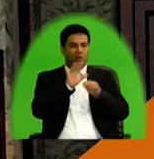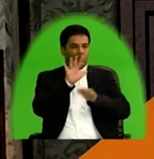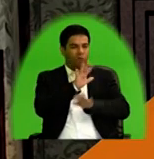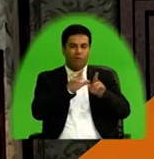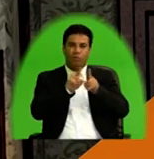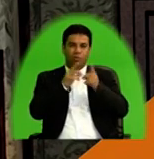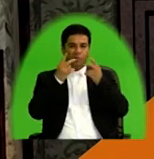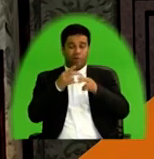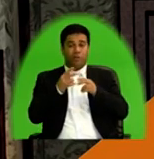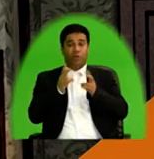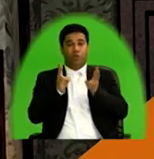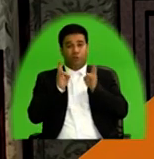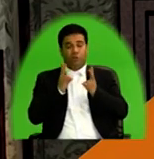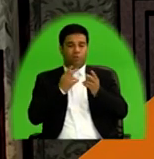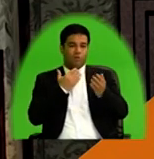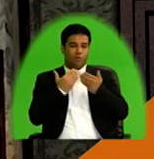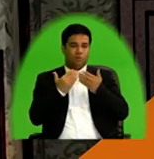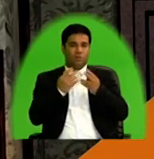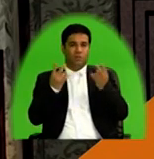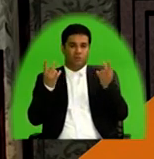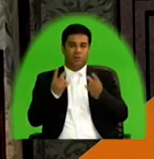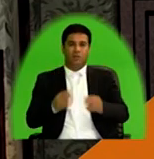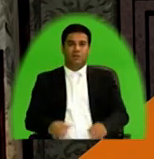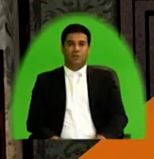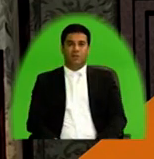с ними, а разговаривайте нормальным языком.